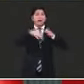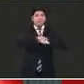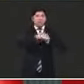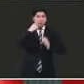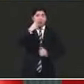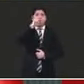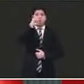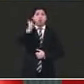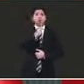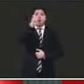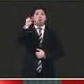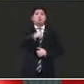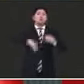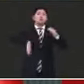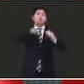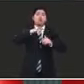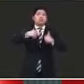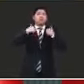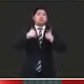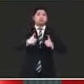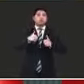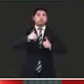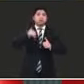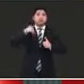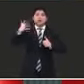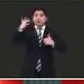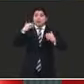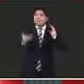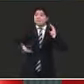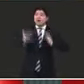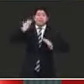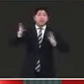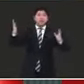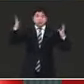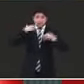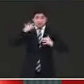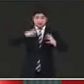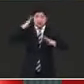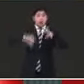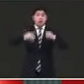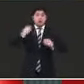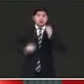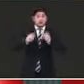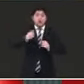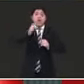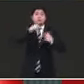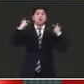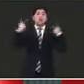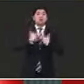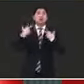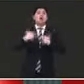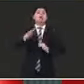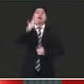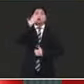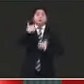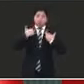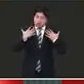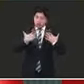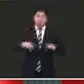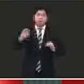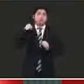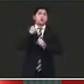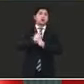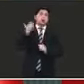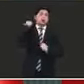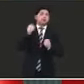%100 doldurarak talepteki muhtemel artışlara ve beklenmedik kesintilere karşı hazırlığımızı